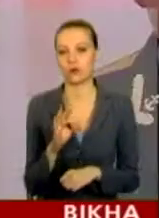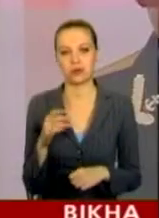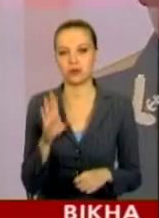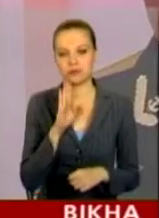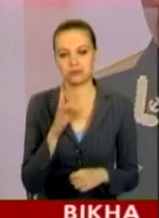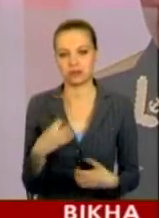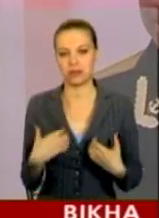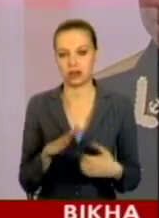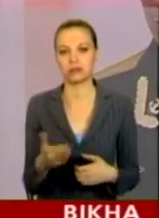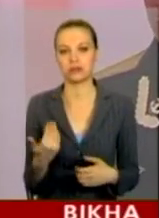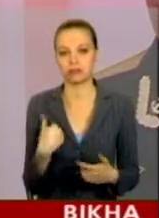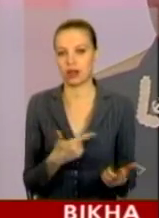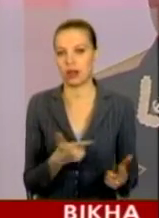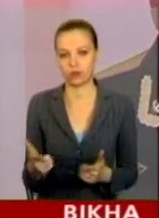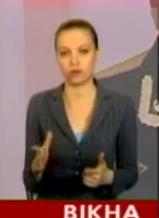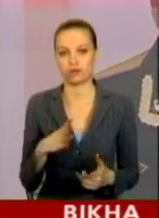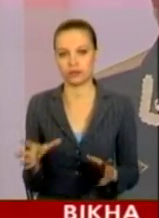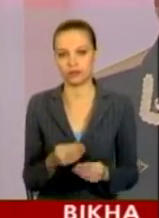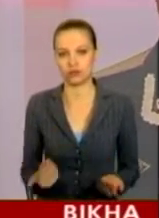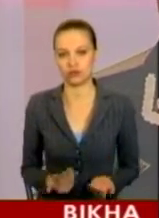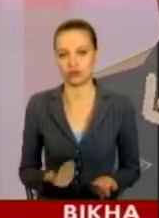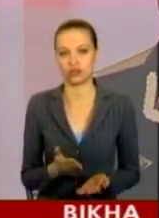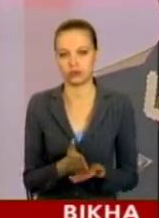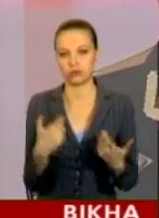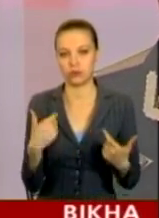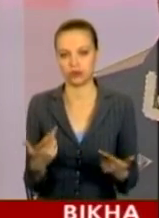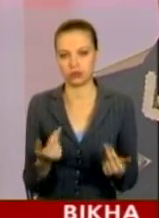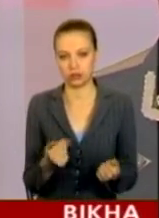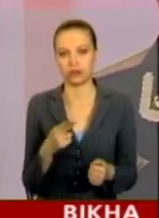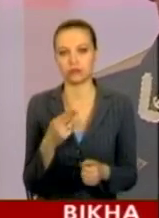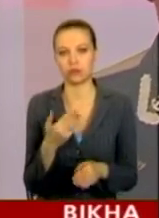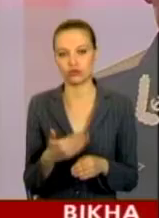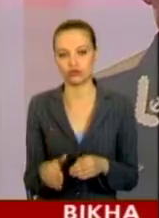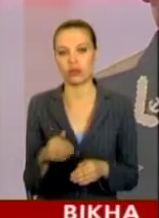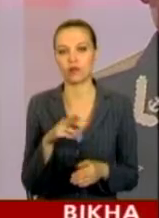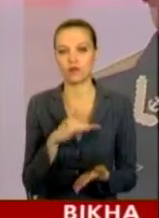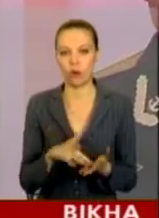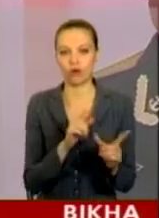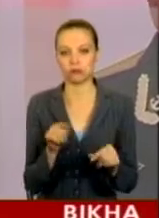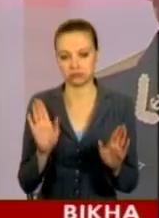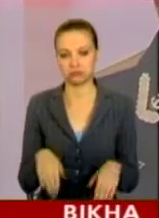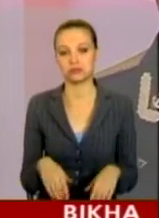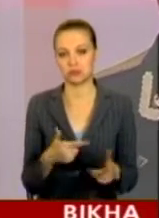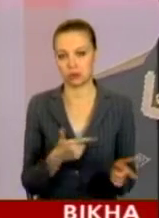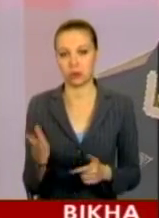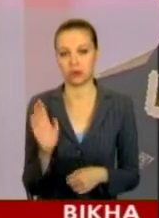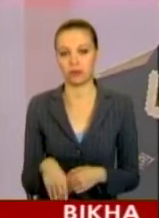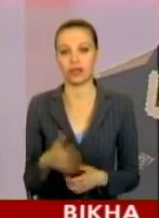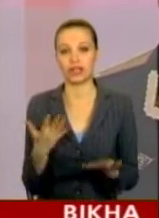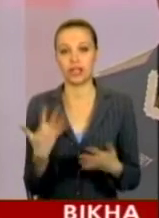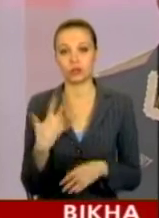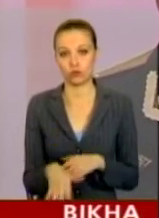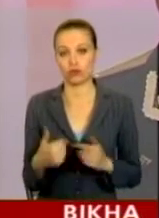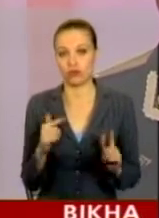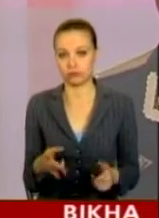лякає. Ну і готові тепер всю життя служити воєнним. Да. По частям, так, по казармам, по городам. Готово. А як по-другому? Якщо вже